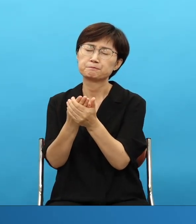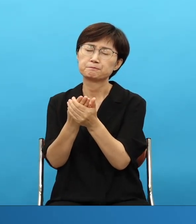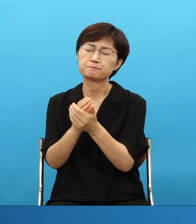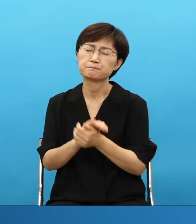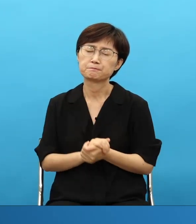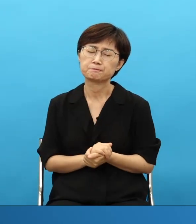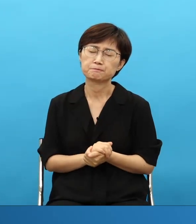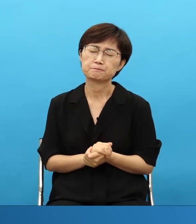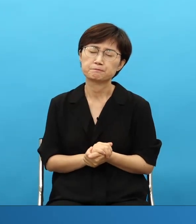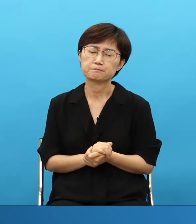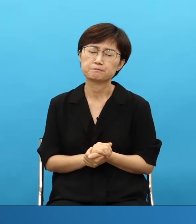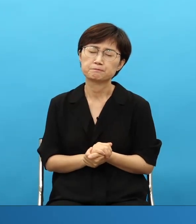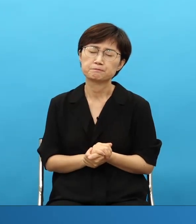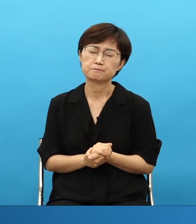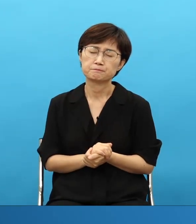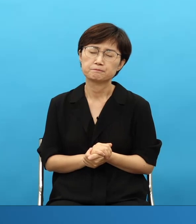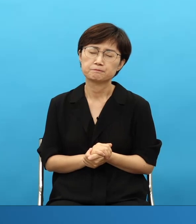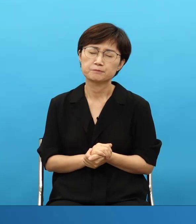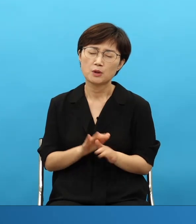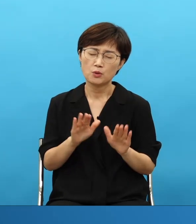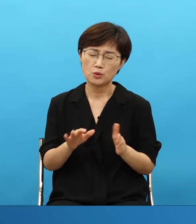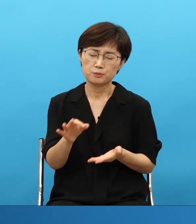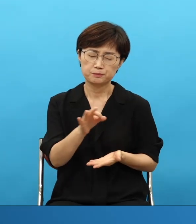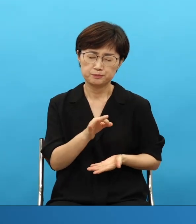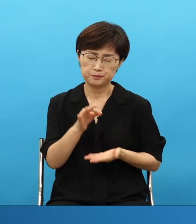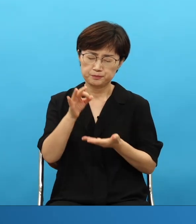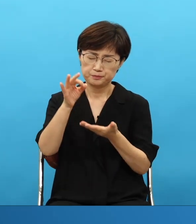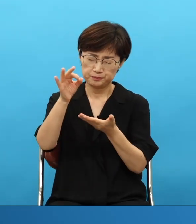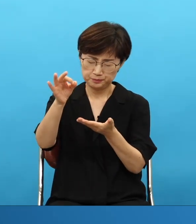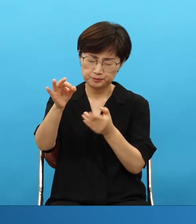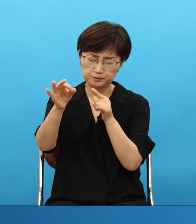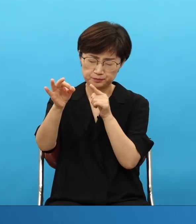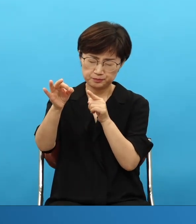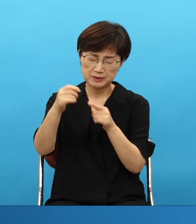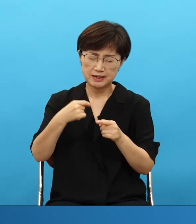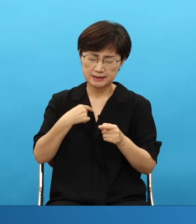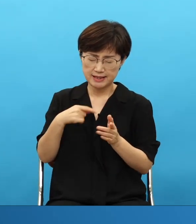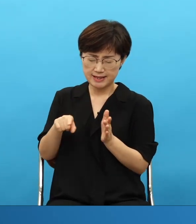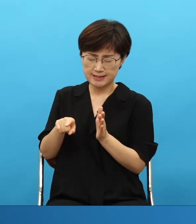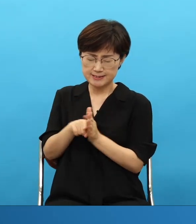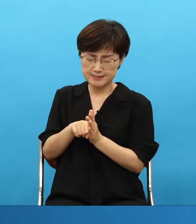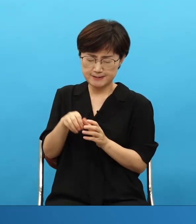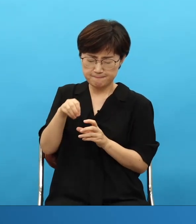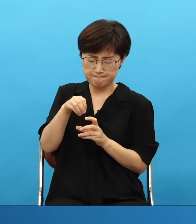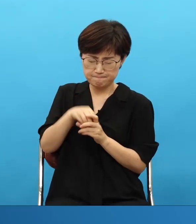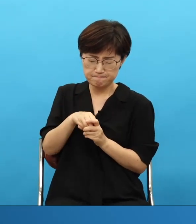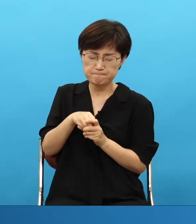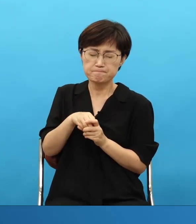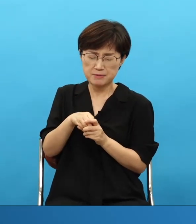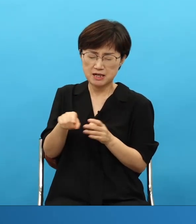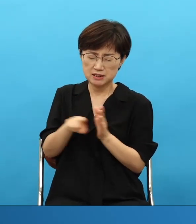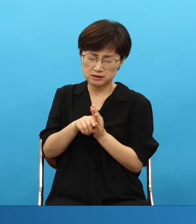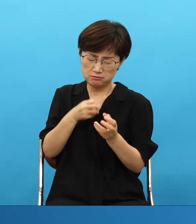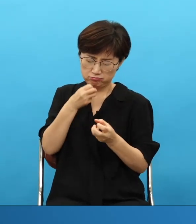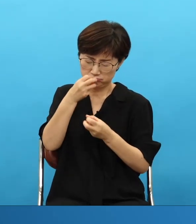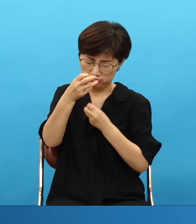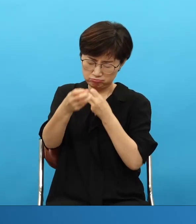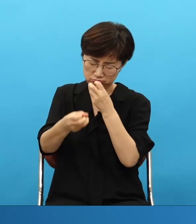age. 우리 드린 예물에 우리의 신앙이 고백되며